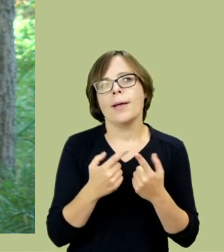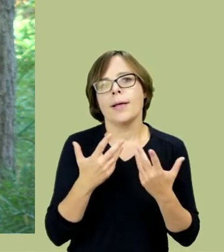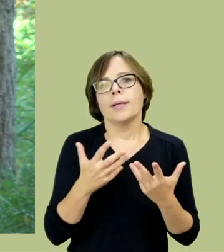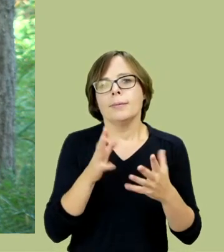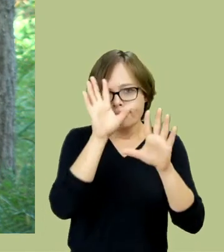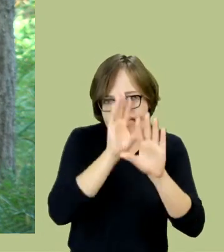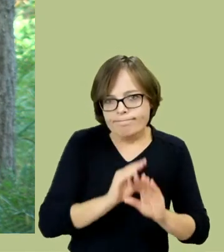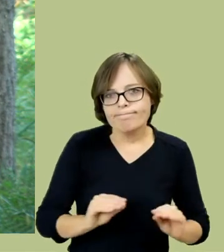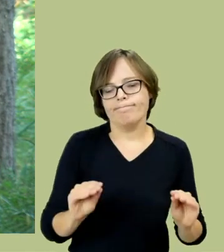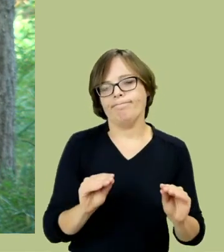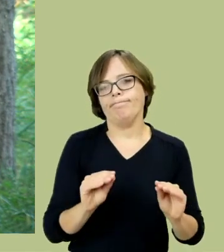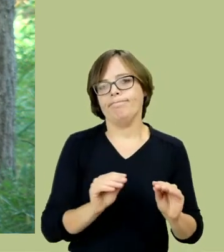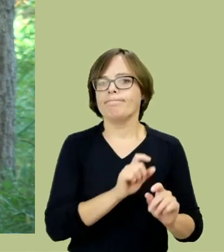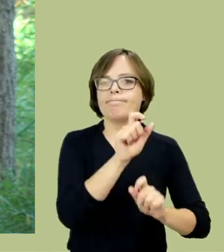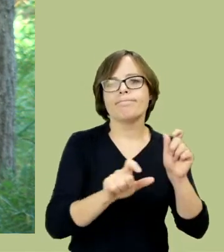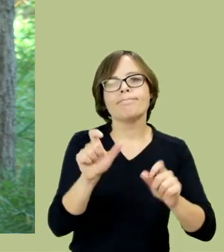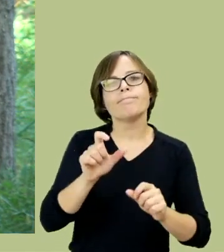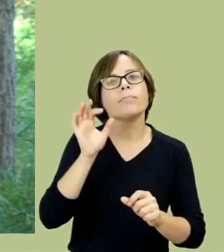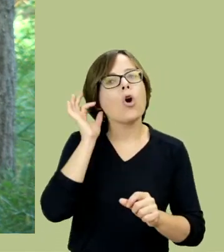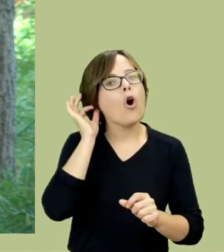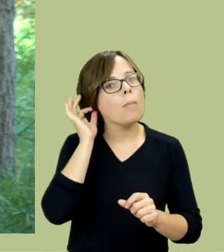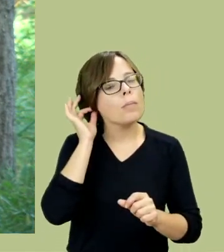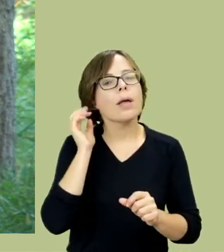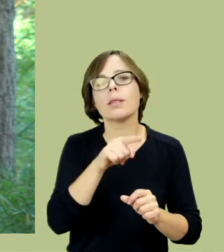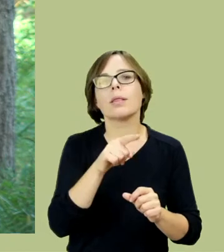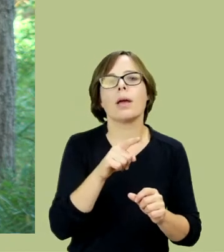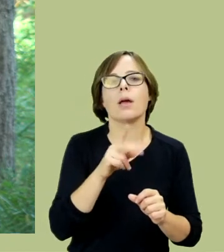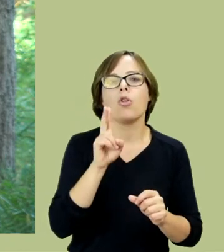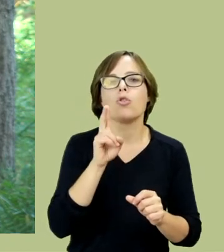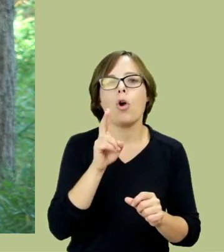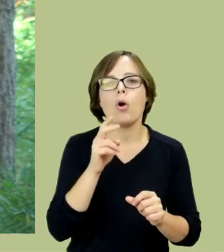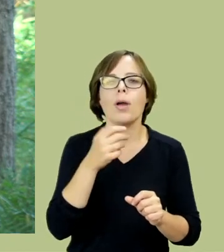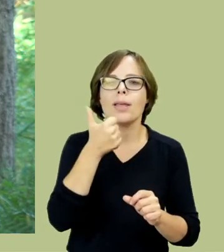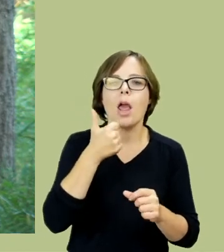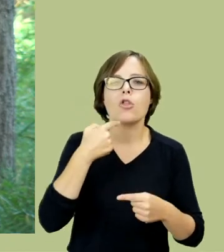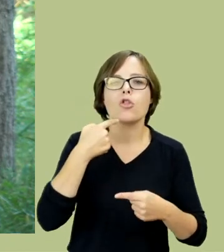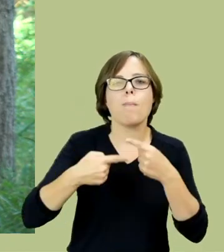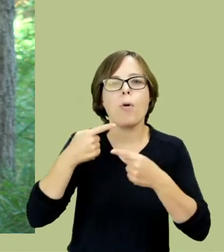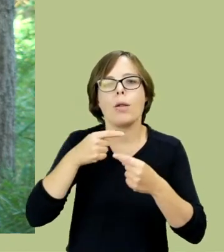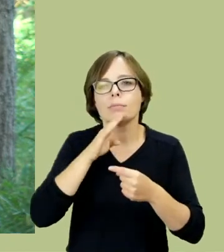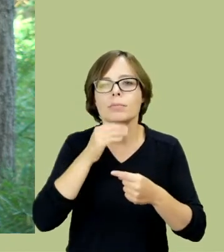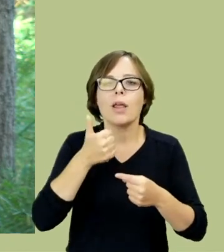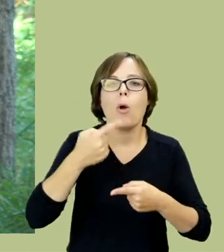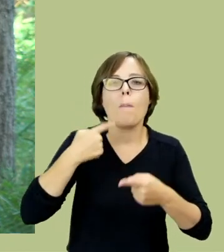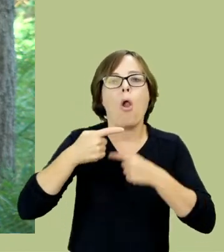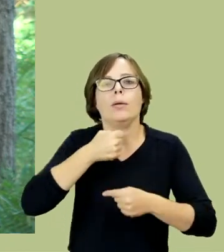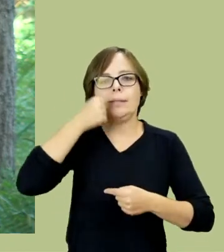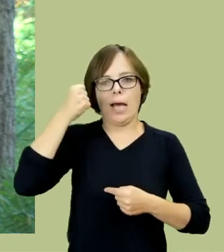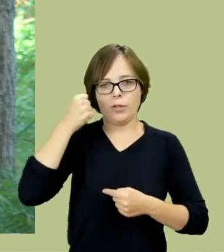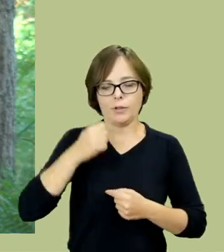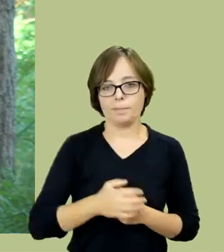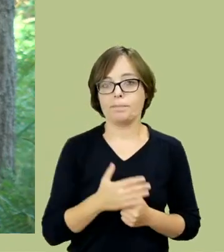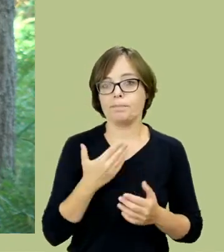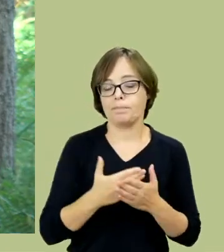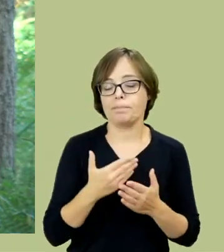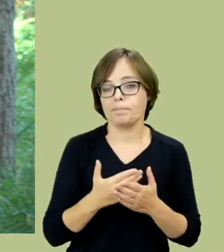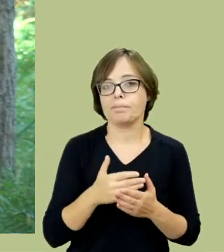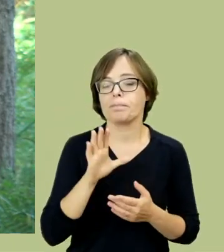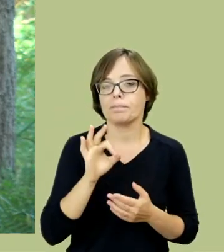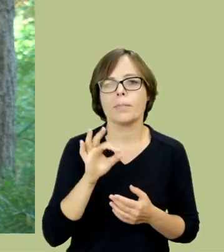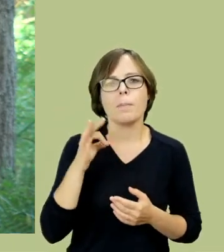kobietom pokolenie starszym. Dlatego, że tu pani Alina wspominała